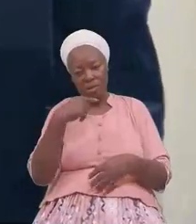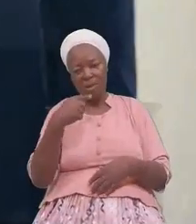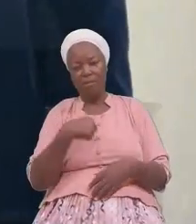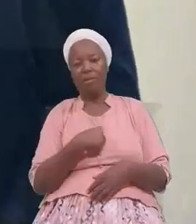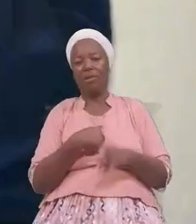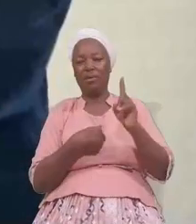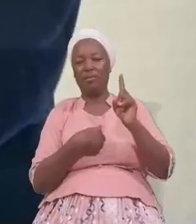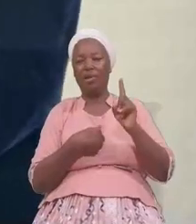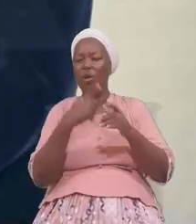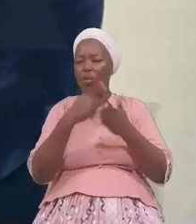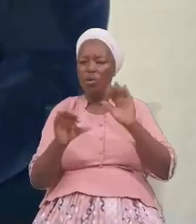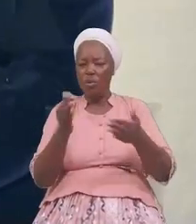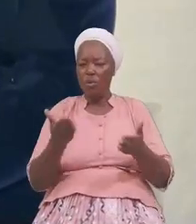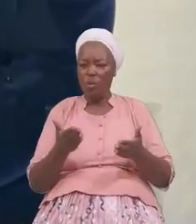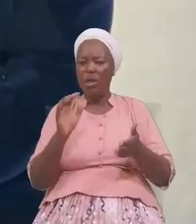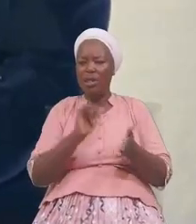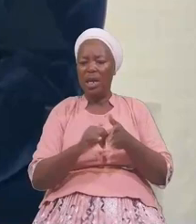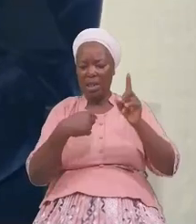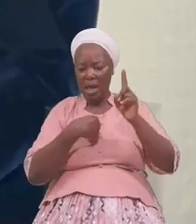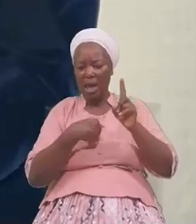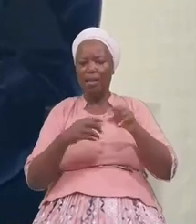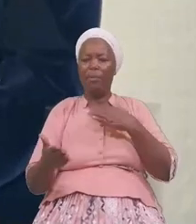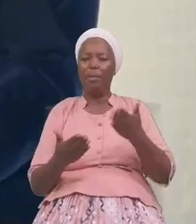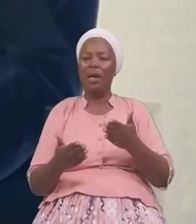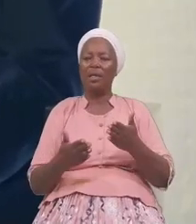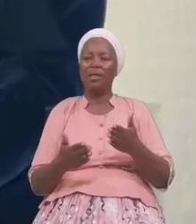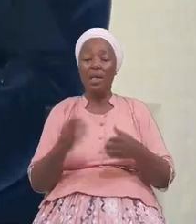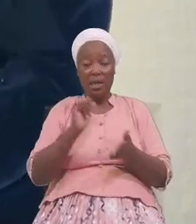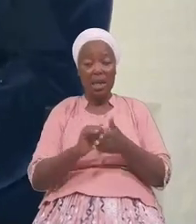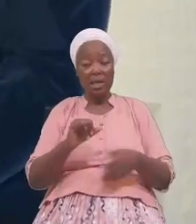que je recouvre la vue?